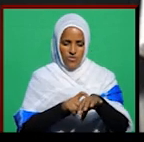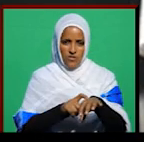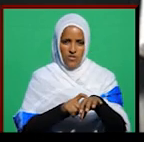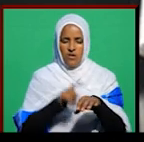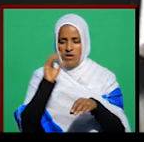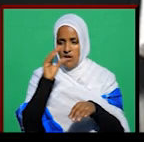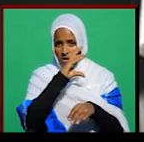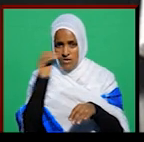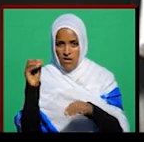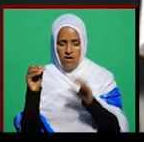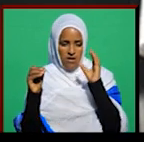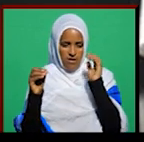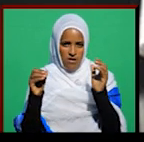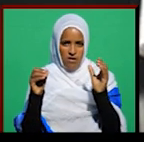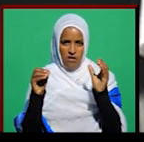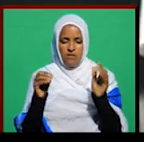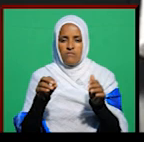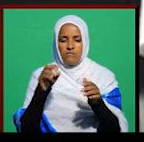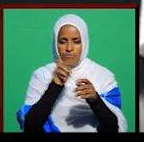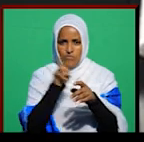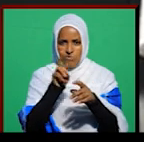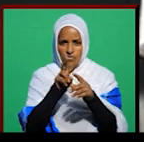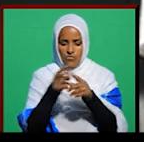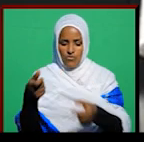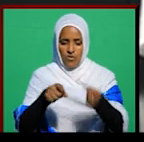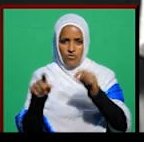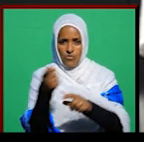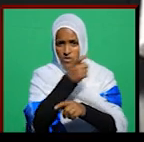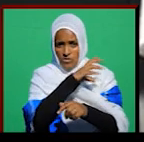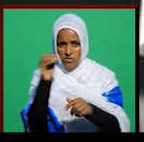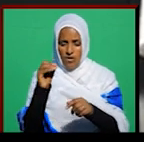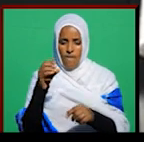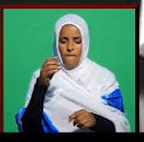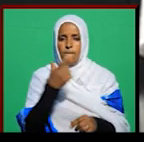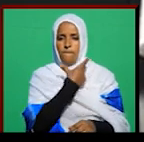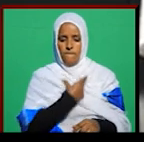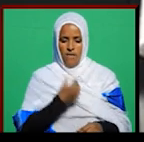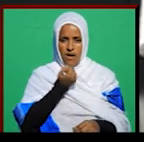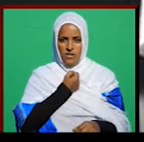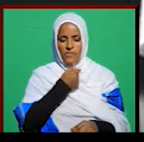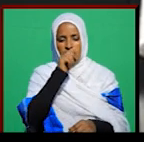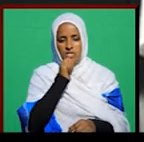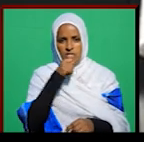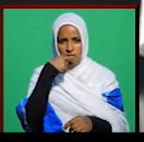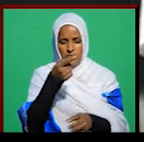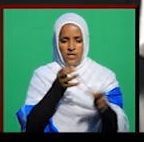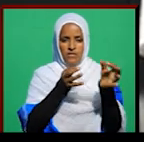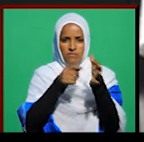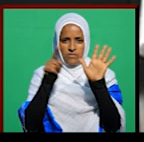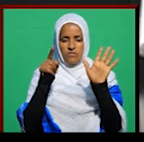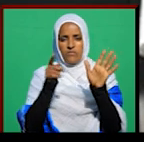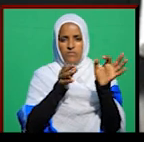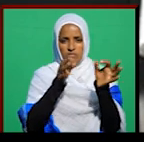ጊዜ አናሃ ቀለም በሳድሱ ከተገኙ ተዋጭ ይሆናሉ እና ማእተብ እየተባለ የሚጠራው ትዕግስት የሚለው ትዕግስት እየተባለ